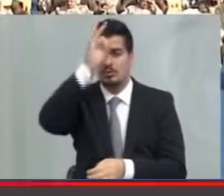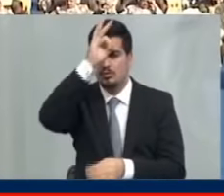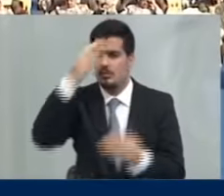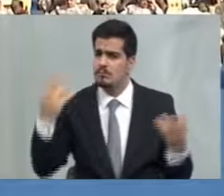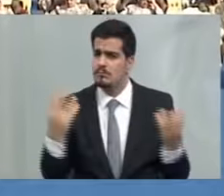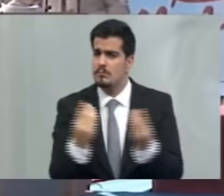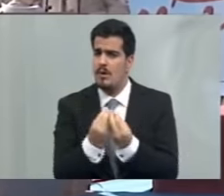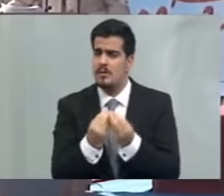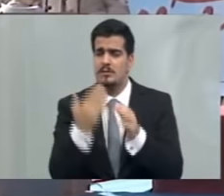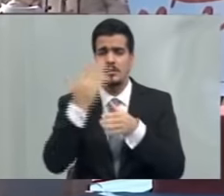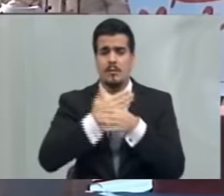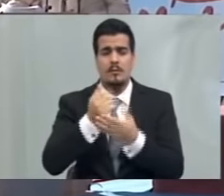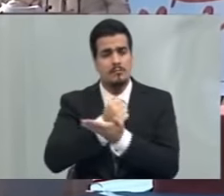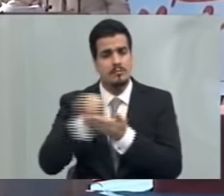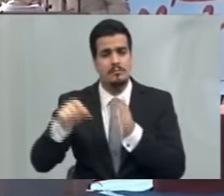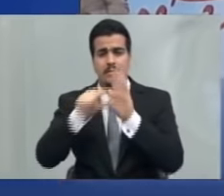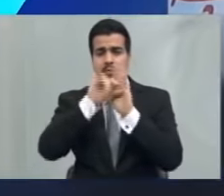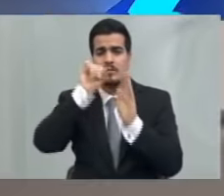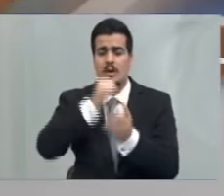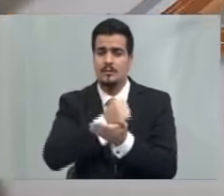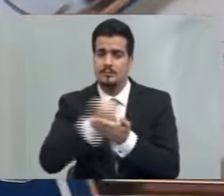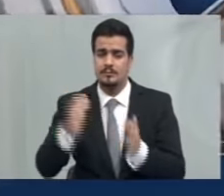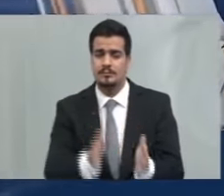من دنس داعش.